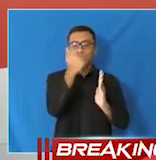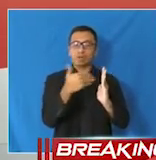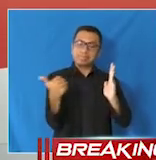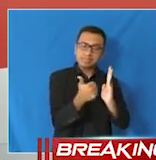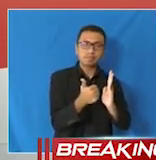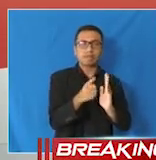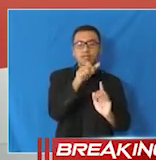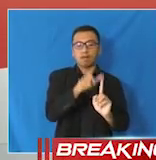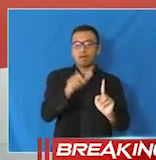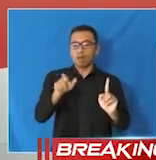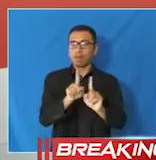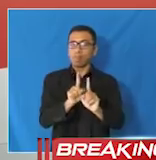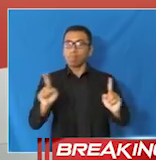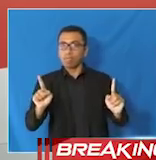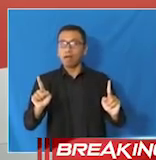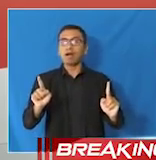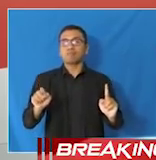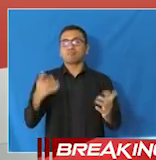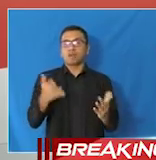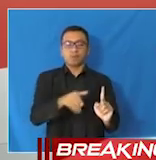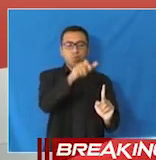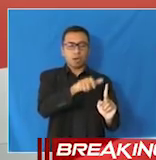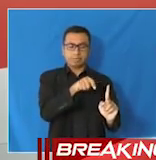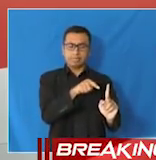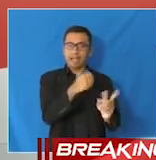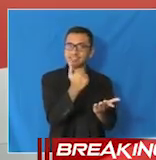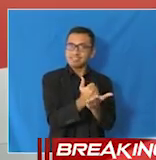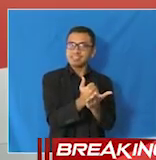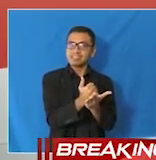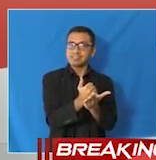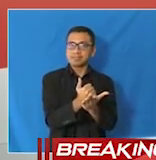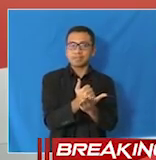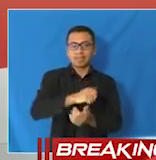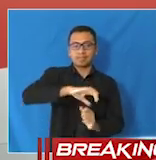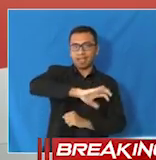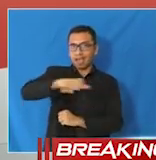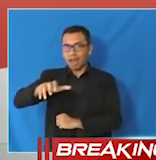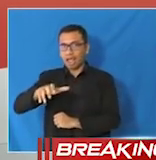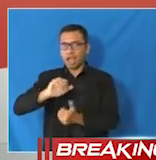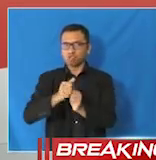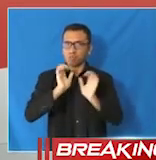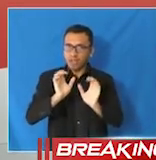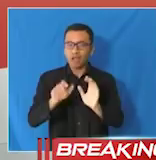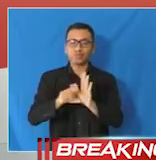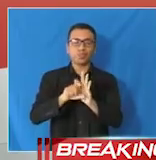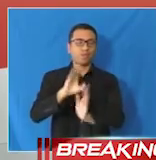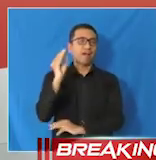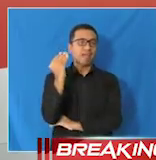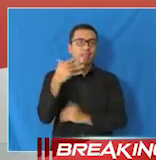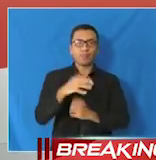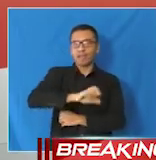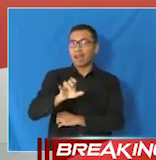orang tersebut berasal dari daerah yang banyak ditemukan kasus misalnya dari Jakarta atau daerah yang lain